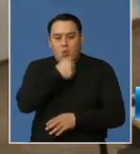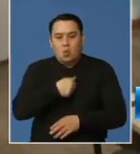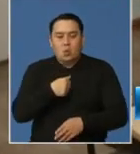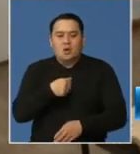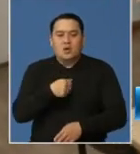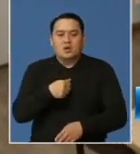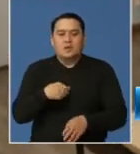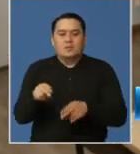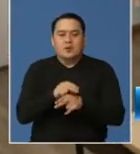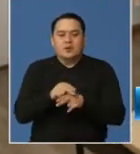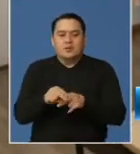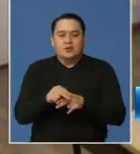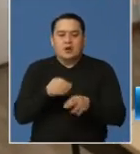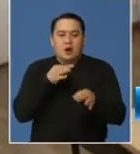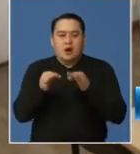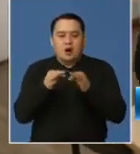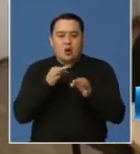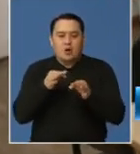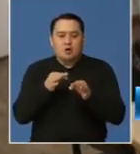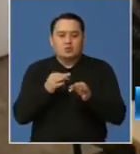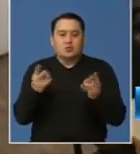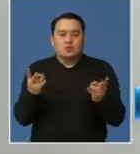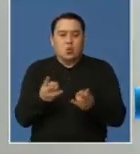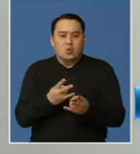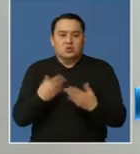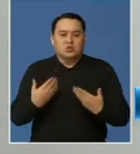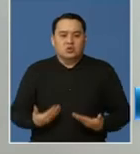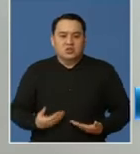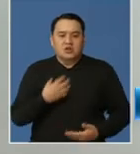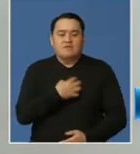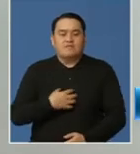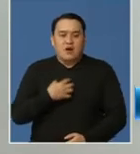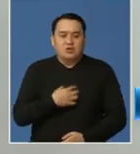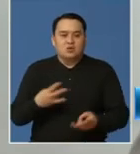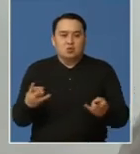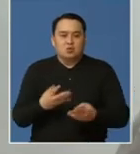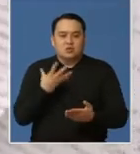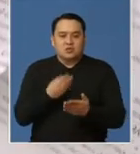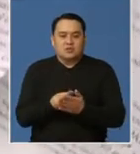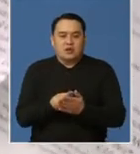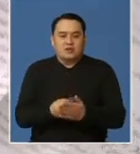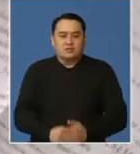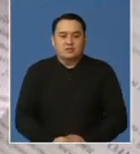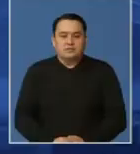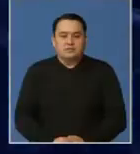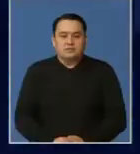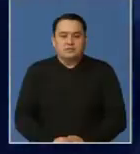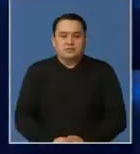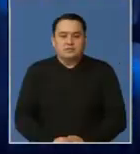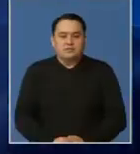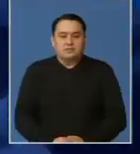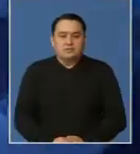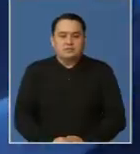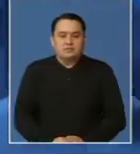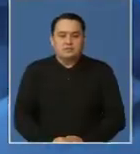у гинеколога и хотя бы раз на консультации у маммолога. Это жизненно важный анализ нужен для своего же блага, говорят врачи. Дамир